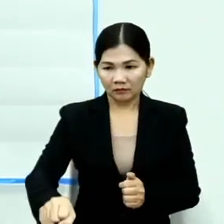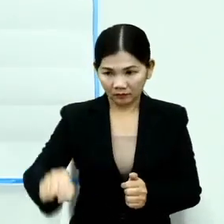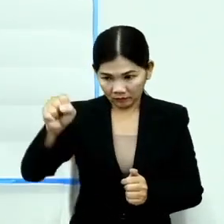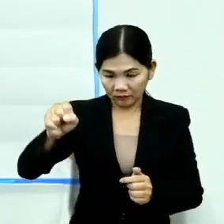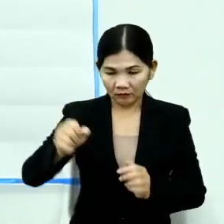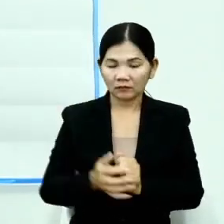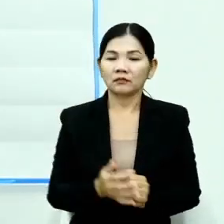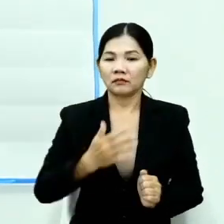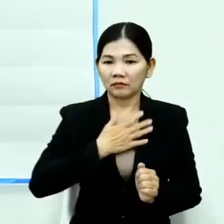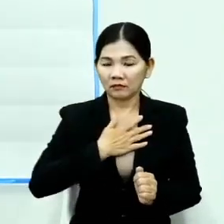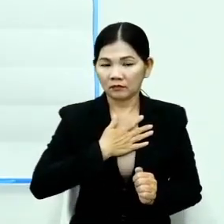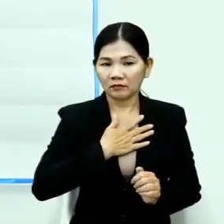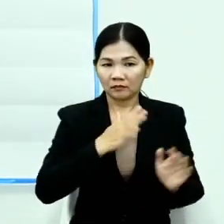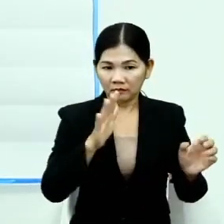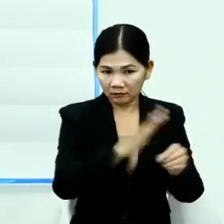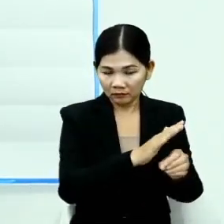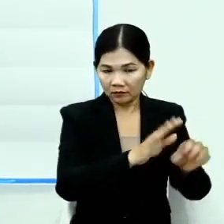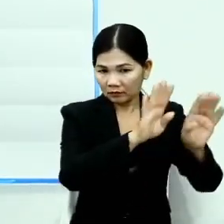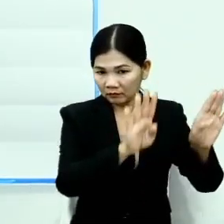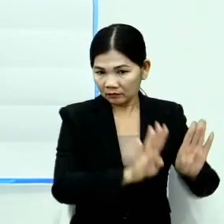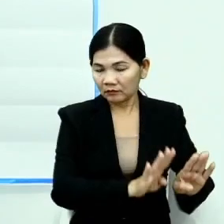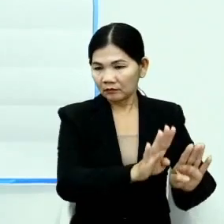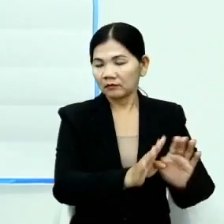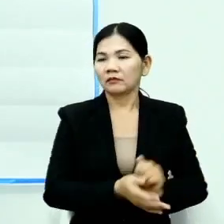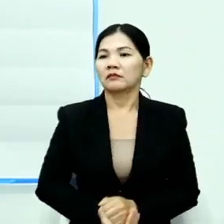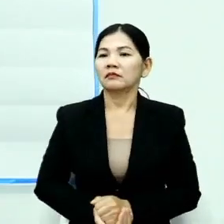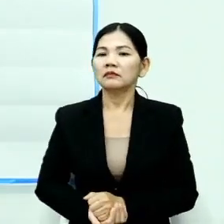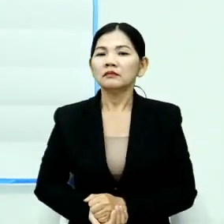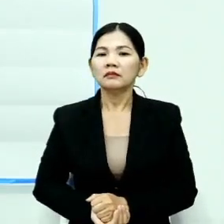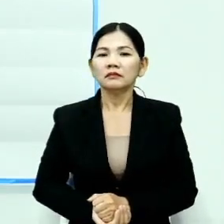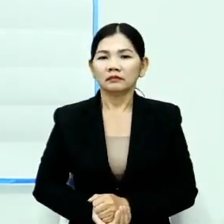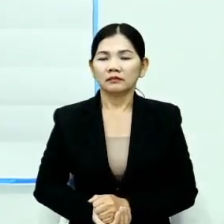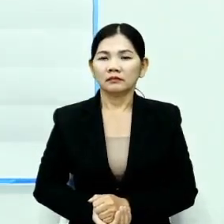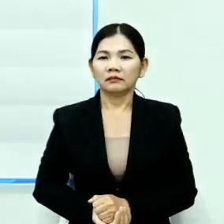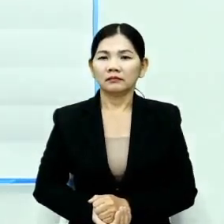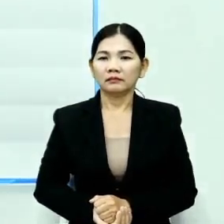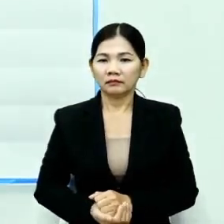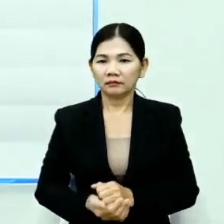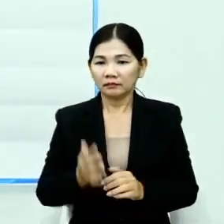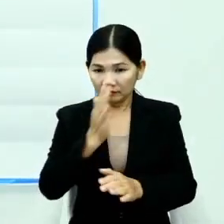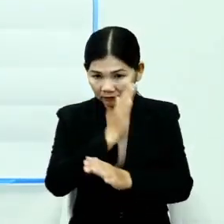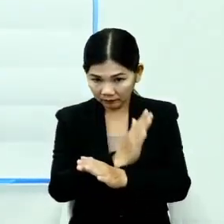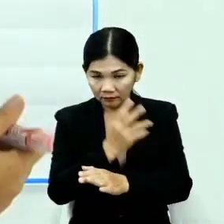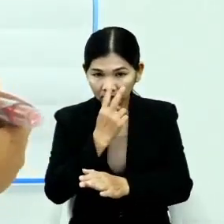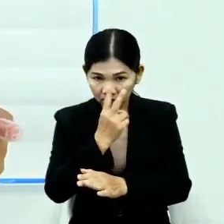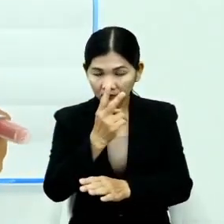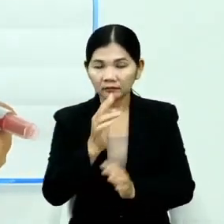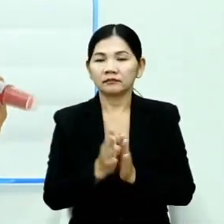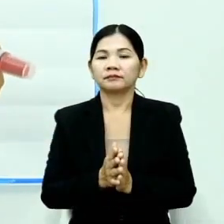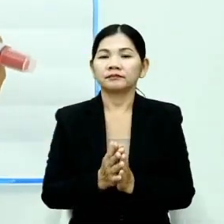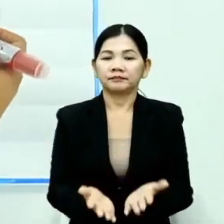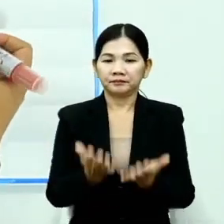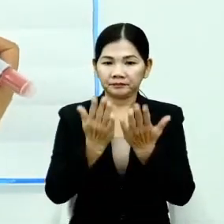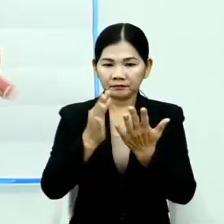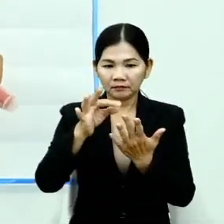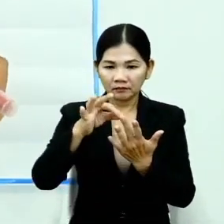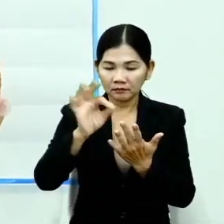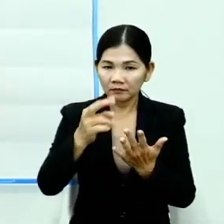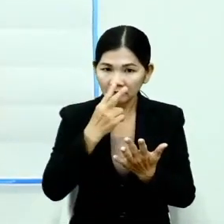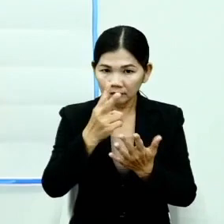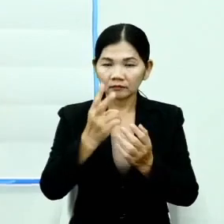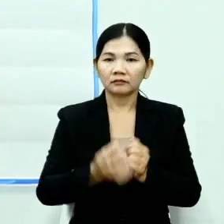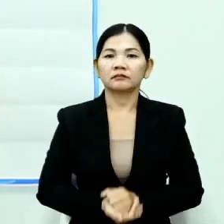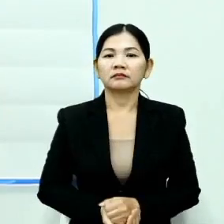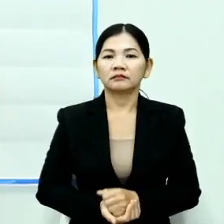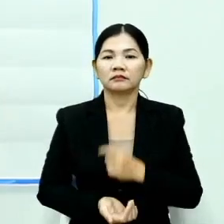ឈ្នួនអ្នកគ្រូបំពេញនៅលើក្តារខៀនអញ្ចឹងយើងអត់លួចមើលក្តារខៀនណាហើយយើងចាំផ្ទៀងផ្ទាត់ជាមួយ